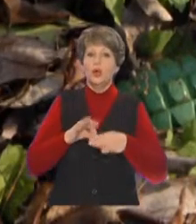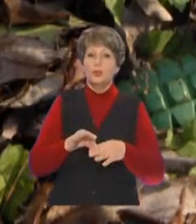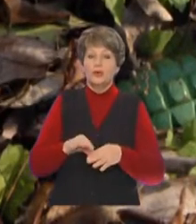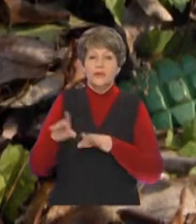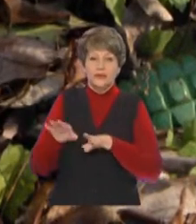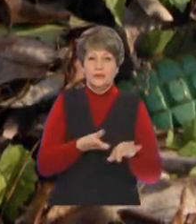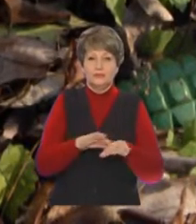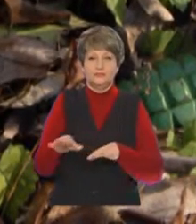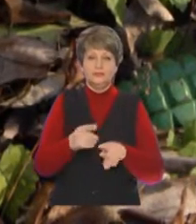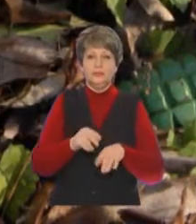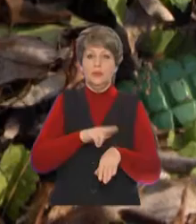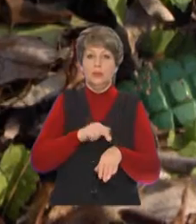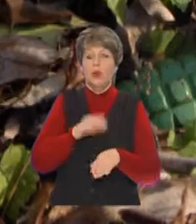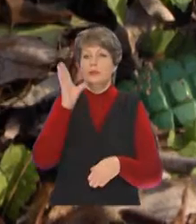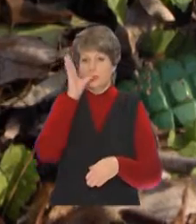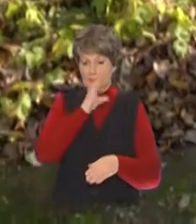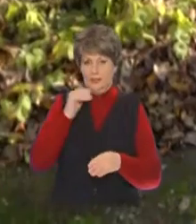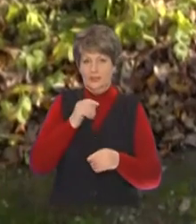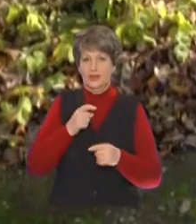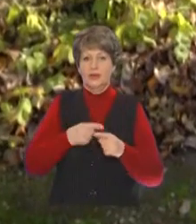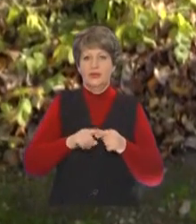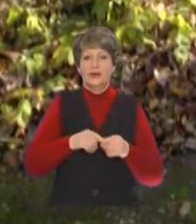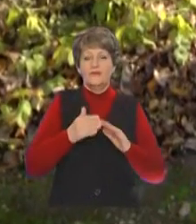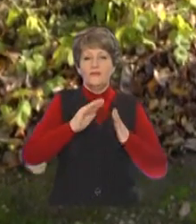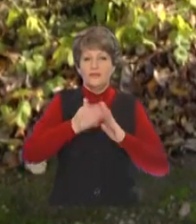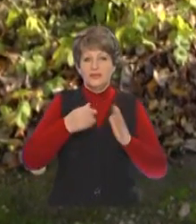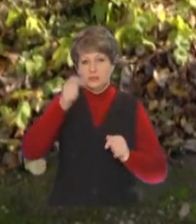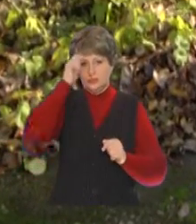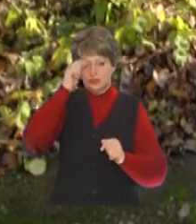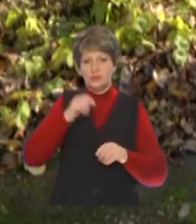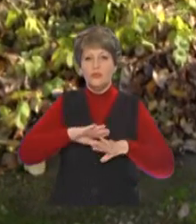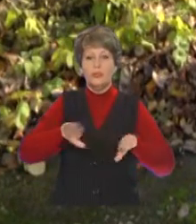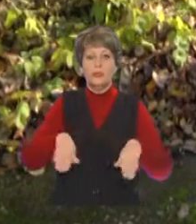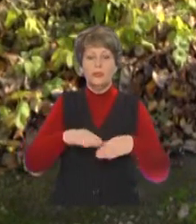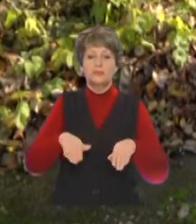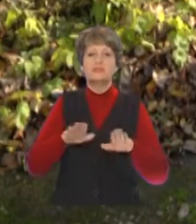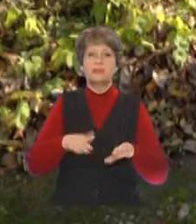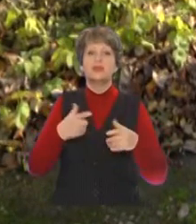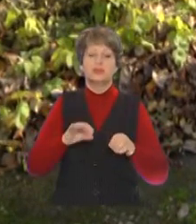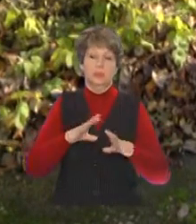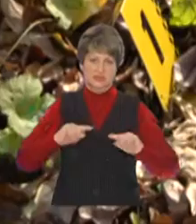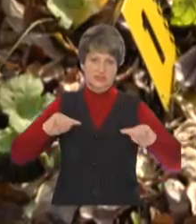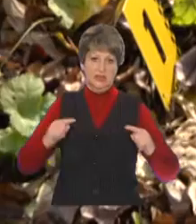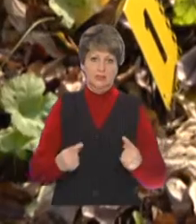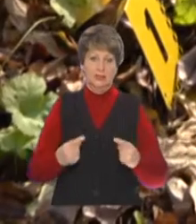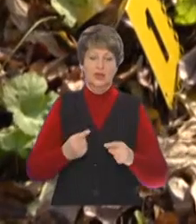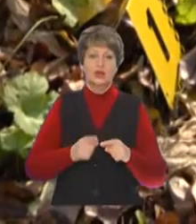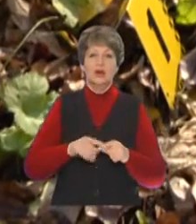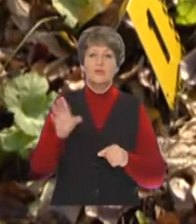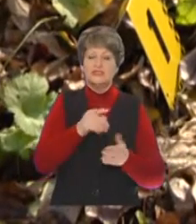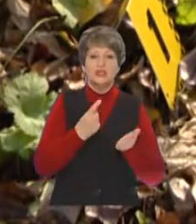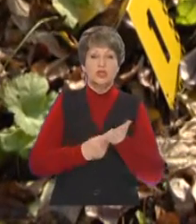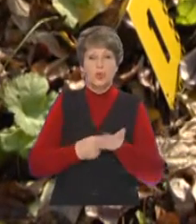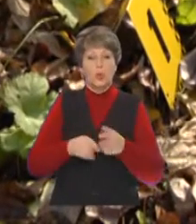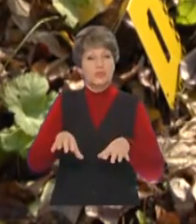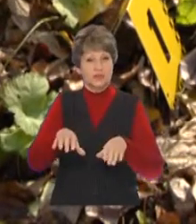Проведеними оперативними заходами поліцейським вдалося виманити озброєного чоловіка в безлюдне місце, де його було затримано. Зброю та речові